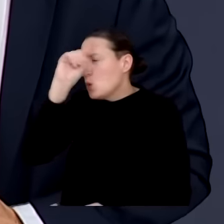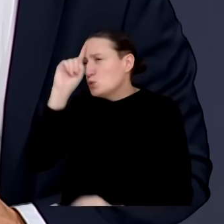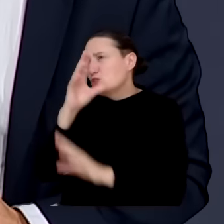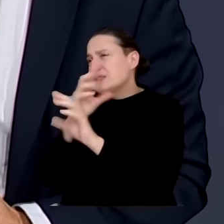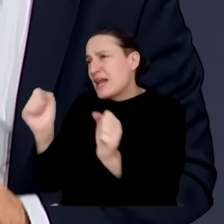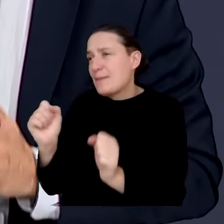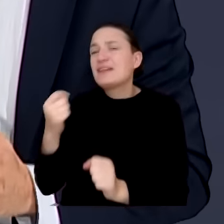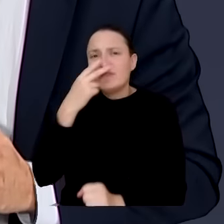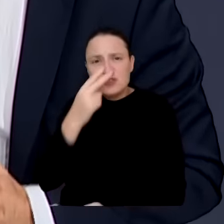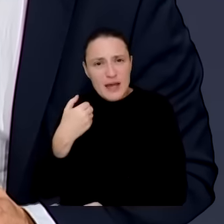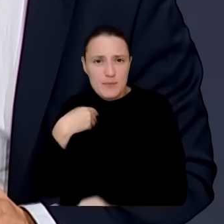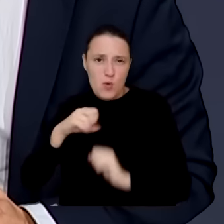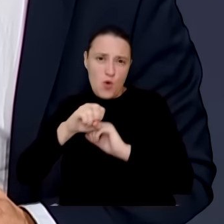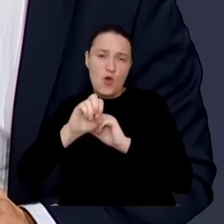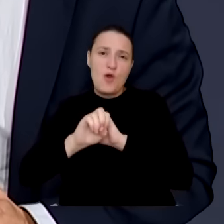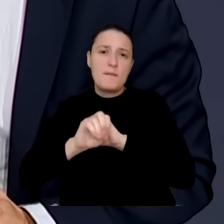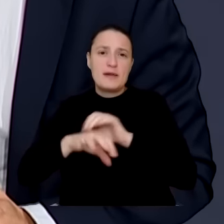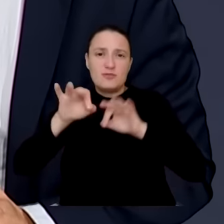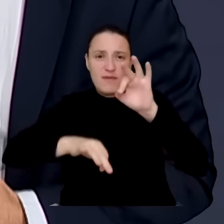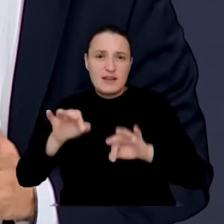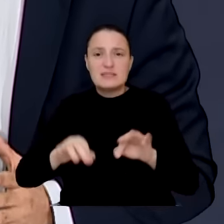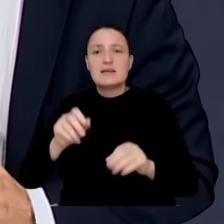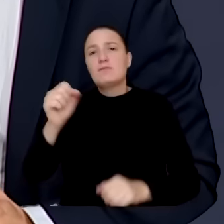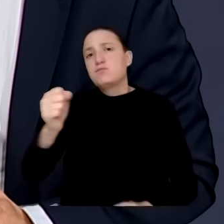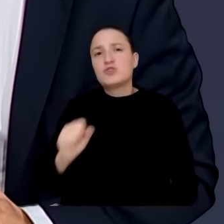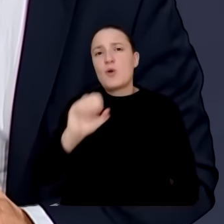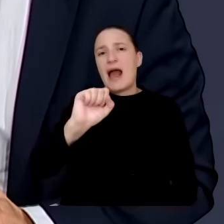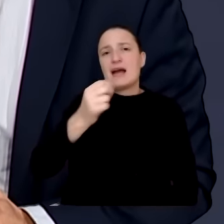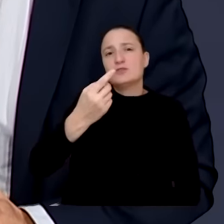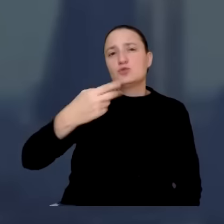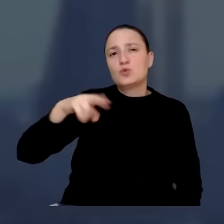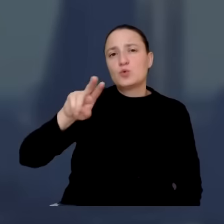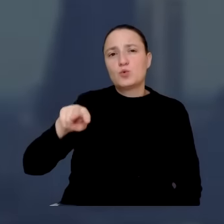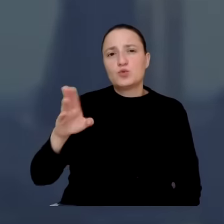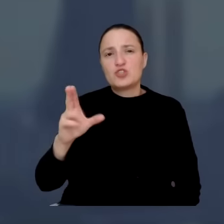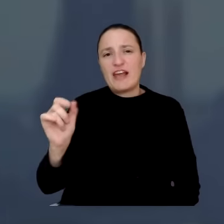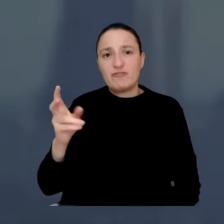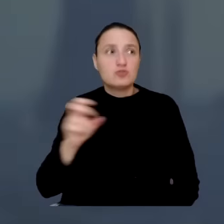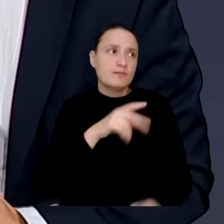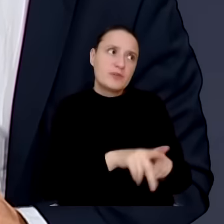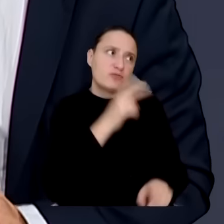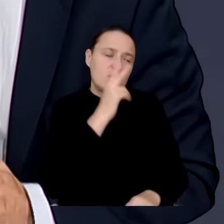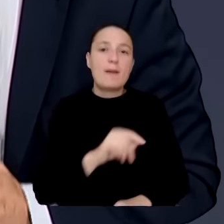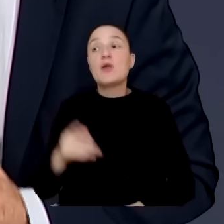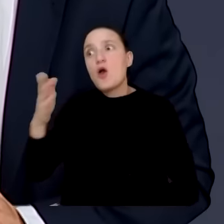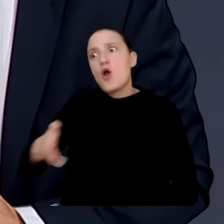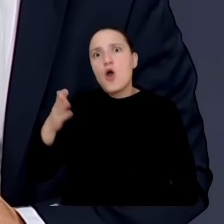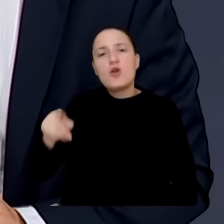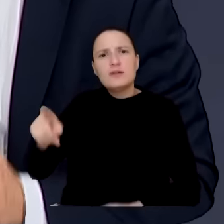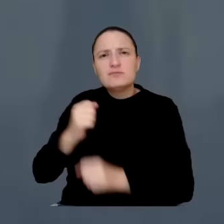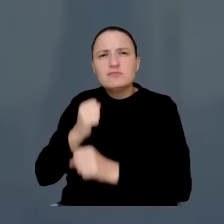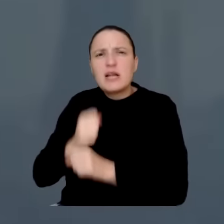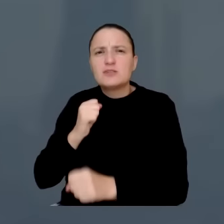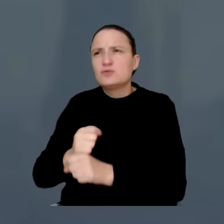konferencje prasowe na przykład pana posła andruszkiewicza konferencj oglądałem konferencję prasową z kolejarzem który przepracował tam kilkadziesiąt